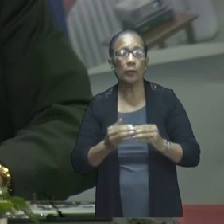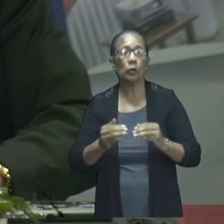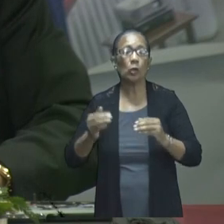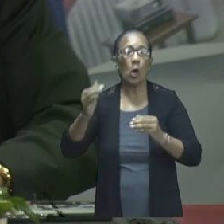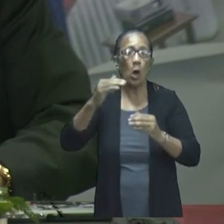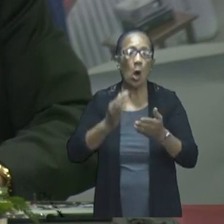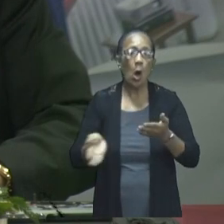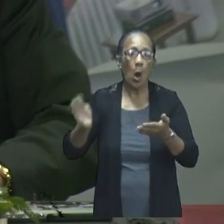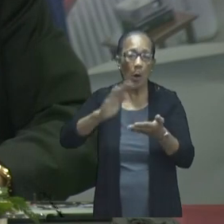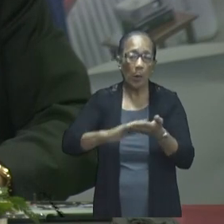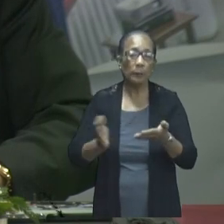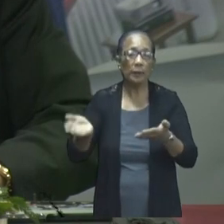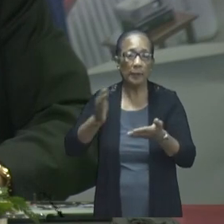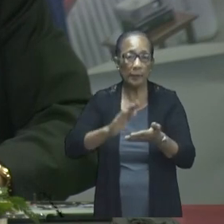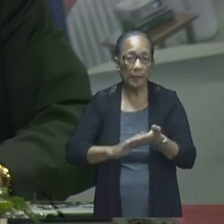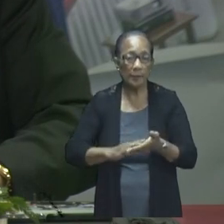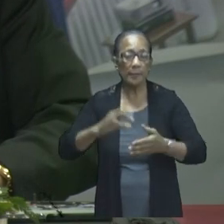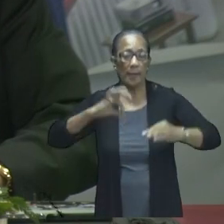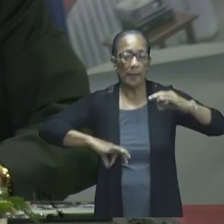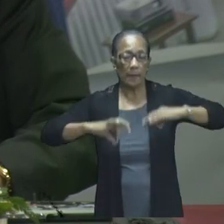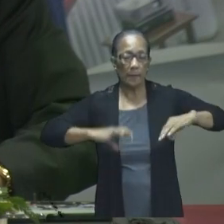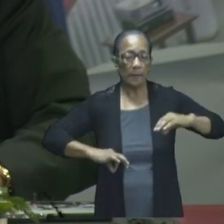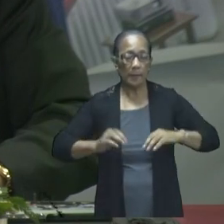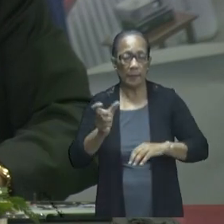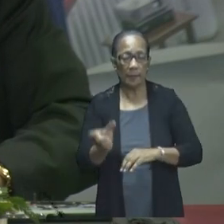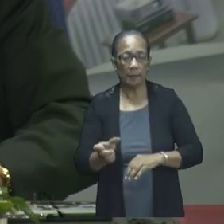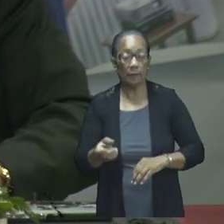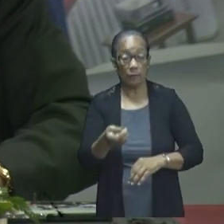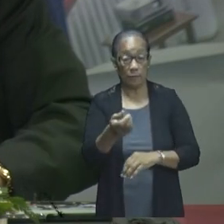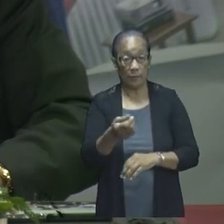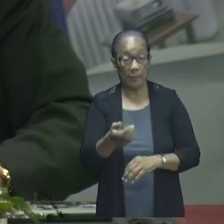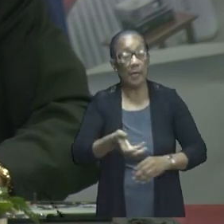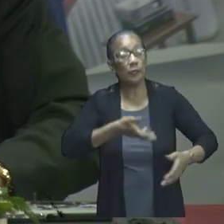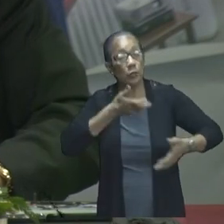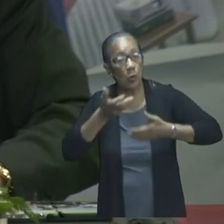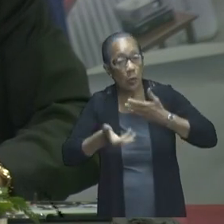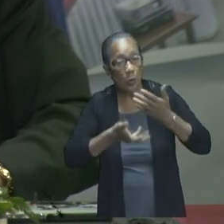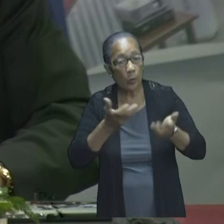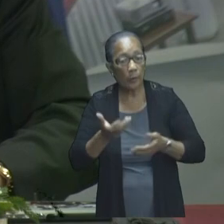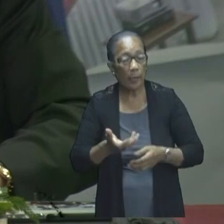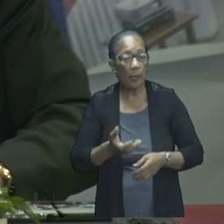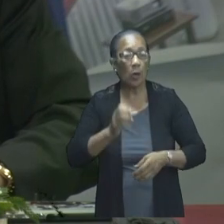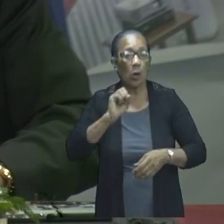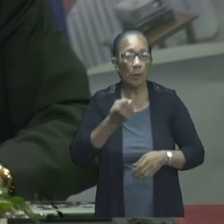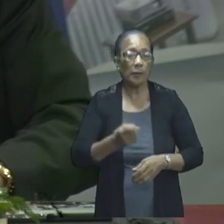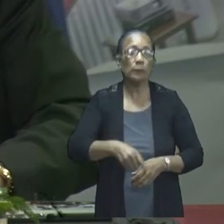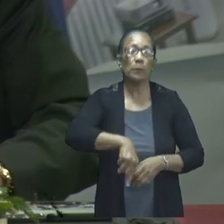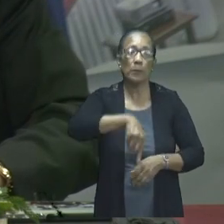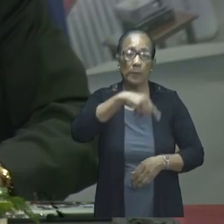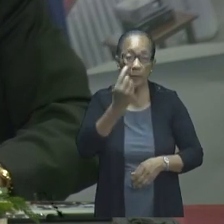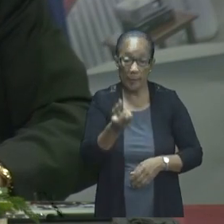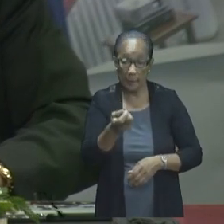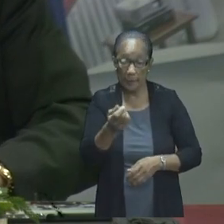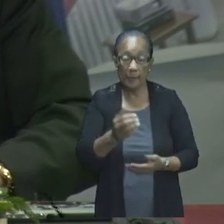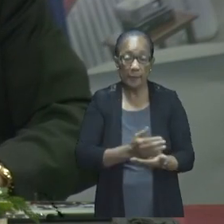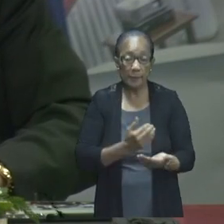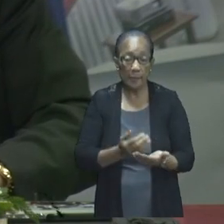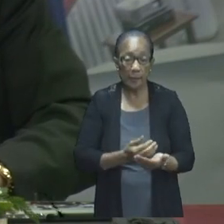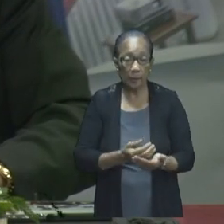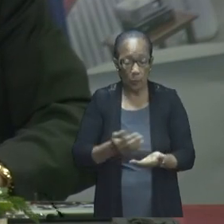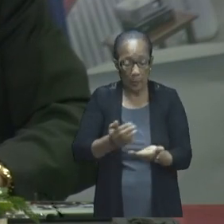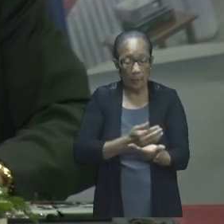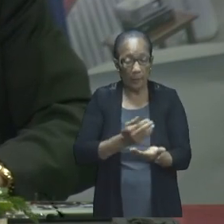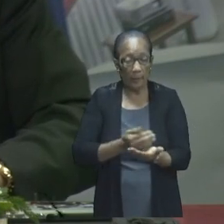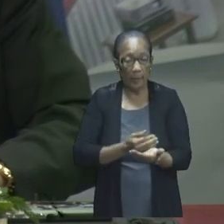van financiën straks even aangeven wat we hebben nieuwe maatregel treffen om meer inkomsten te genereren uit de goudsector aboneren die tarieven